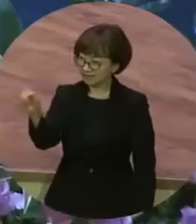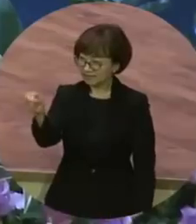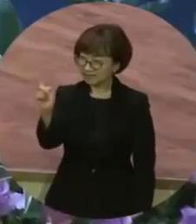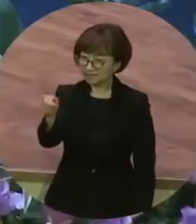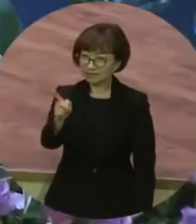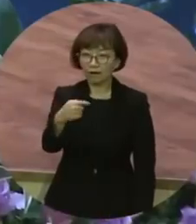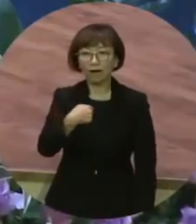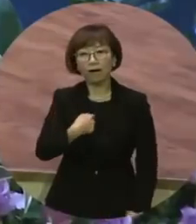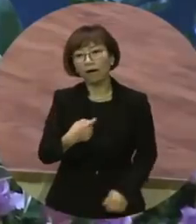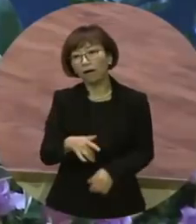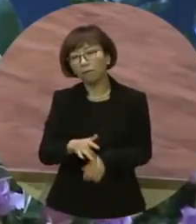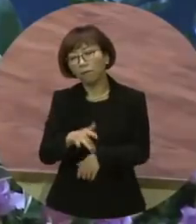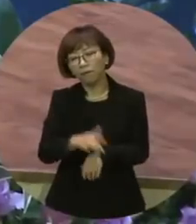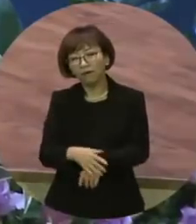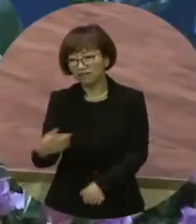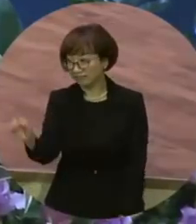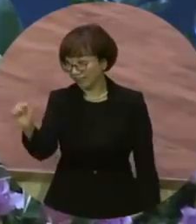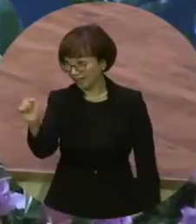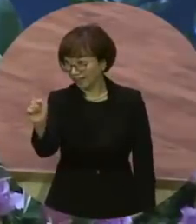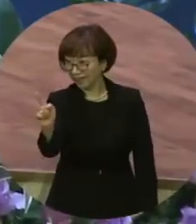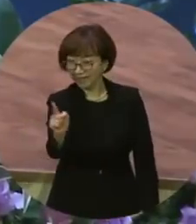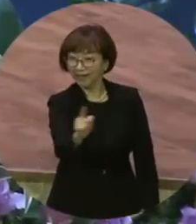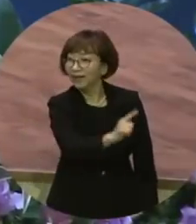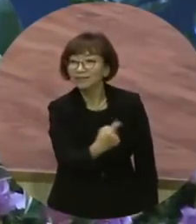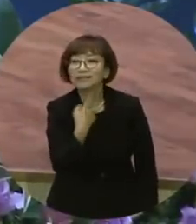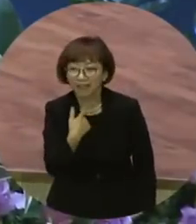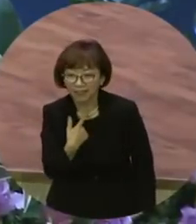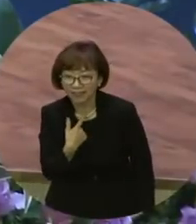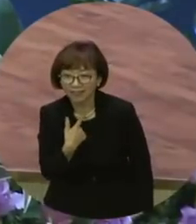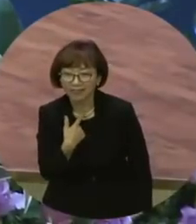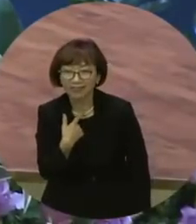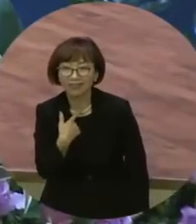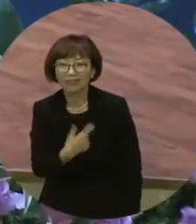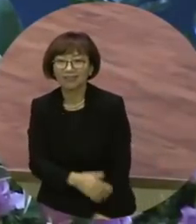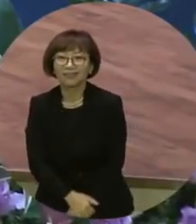그런 소리 하고 그런 말하시는 분들 영향 받아가지고요.